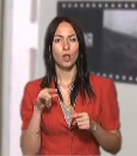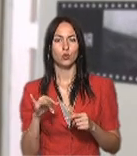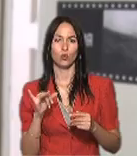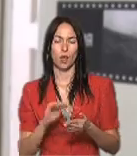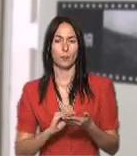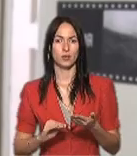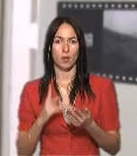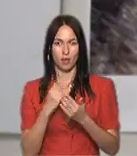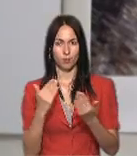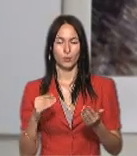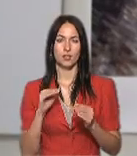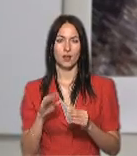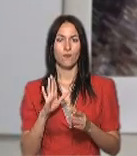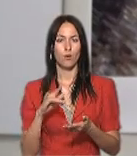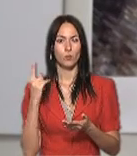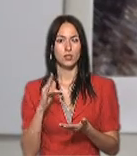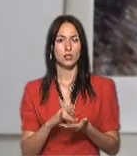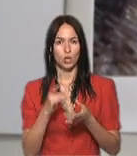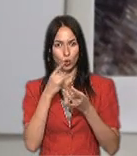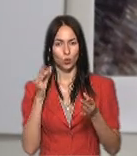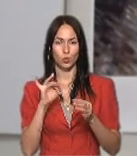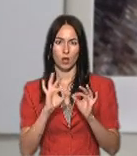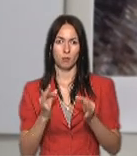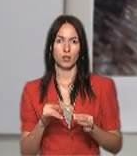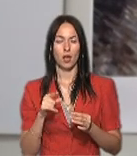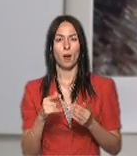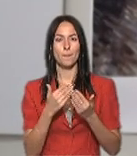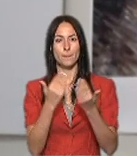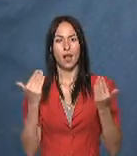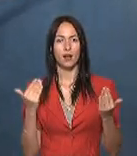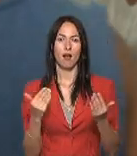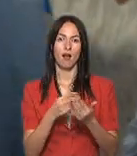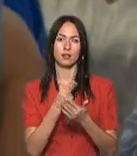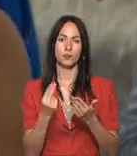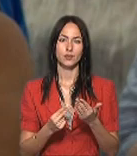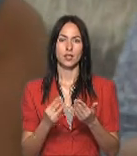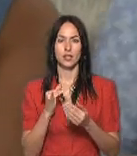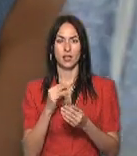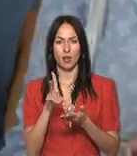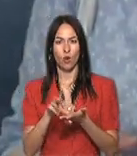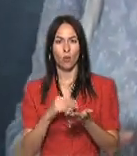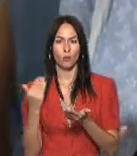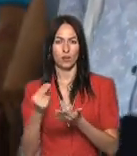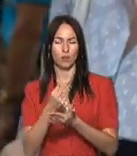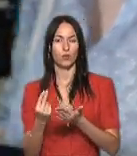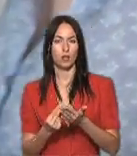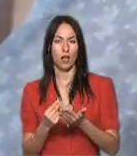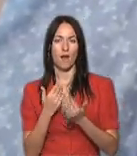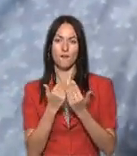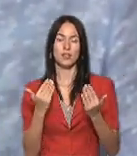обласному центрі культури і мистецтв. Тут плакати, світлини та репродукції малюнків Довженка. Виставка